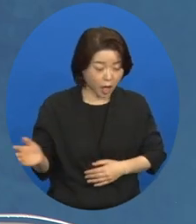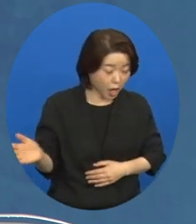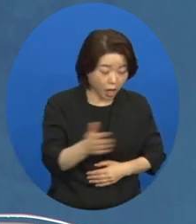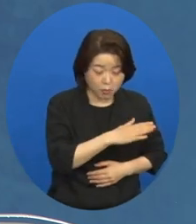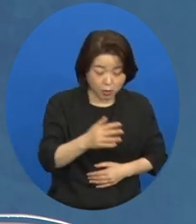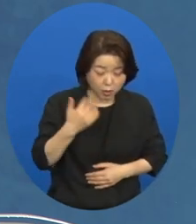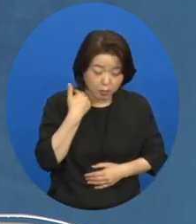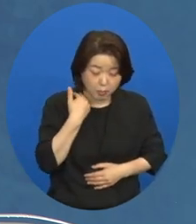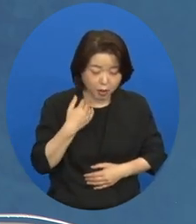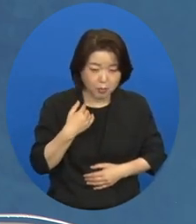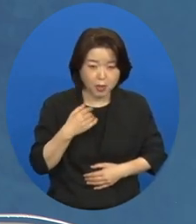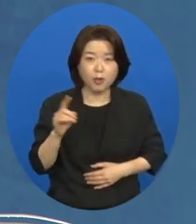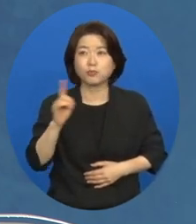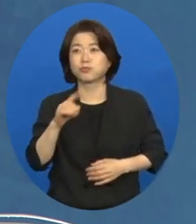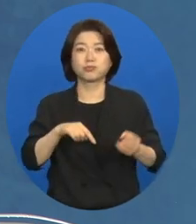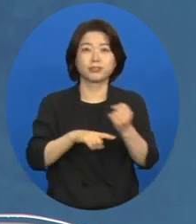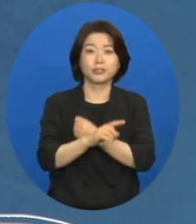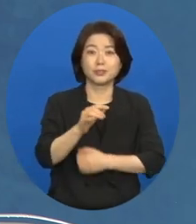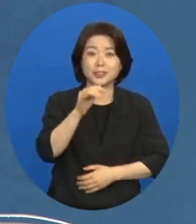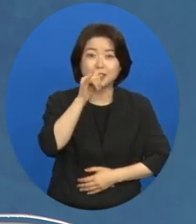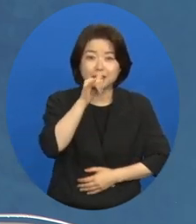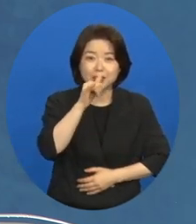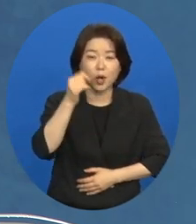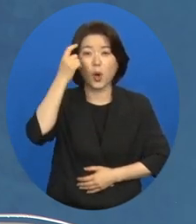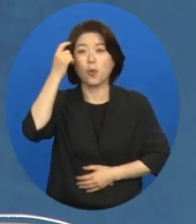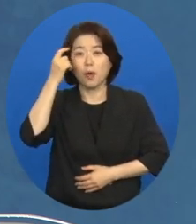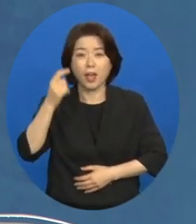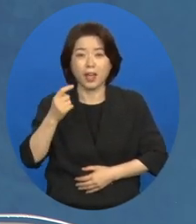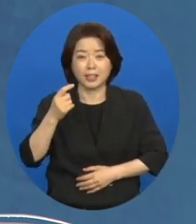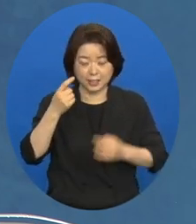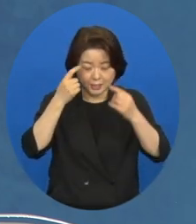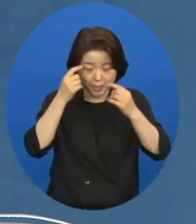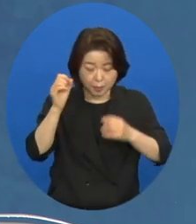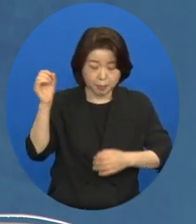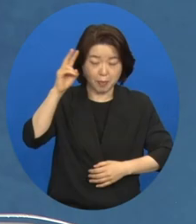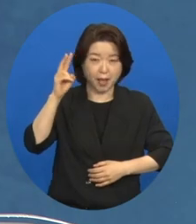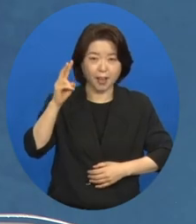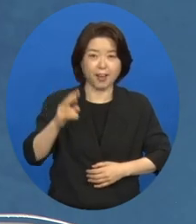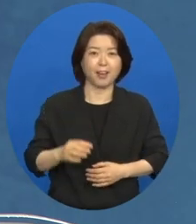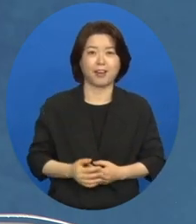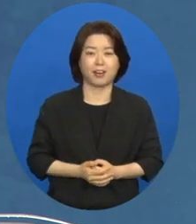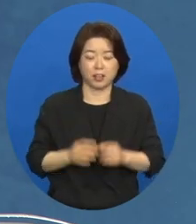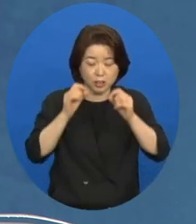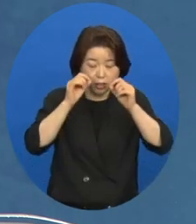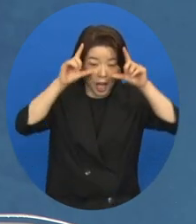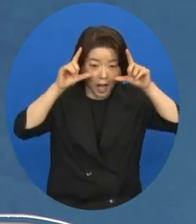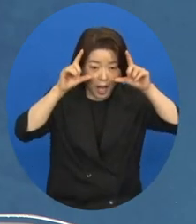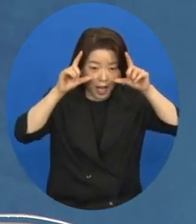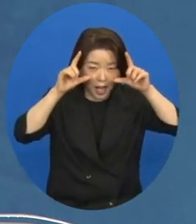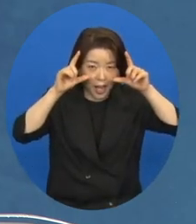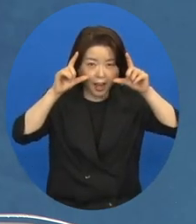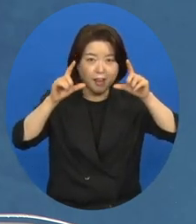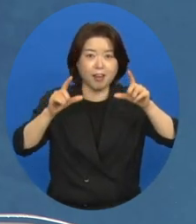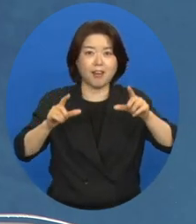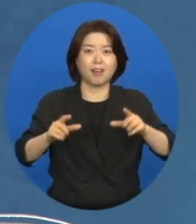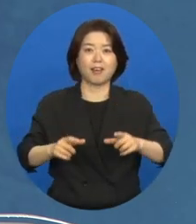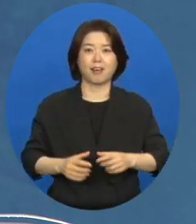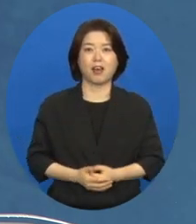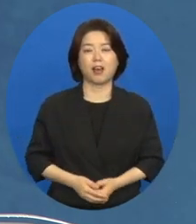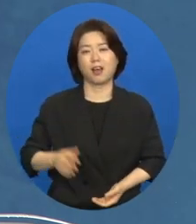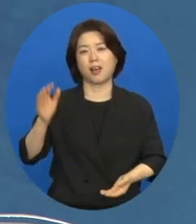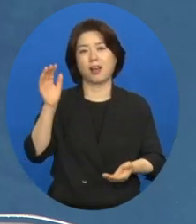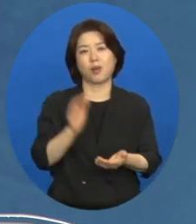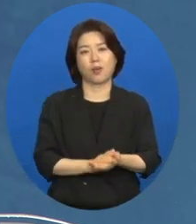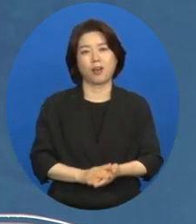보고 오면 이게 무슨 왜 하는 건가? 그런 생각이 문득 들어서 눈을 떴어요. 아,